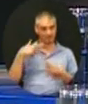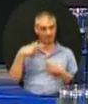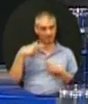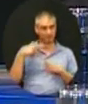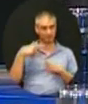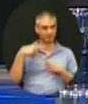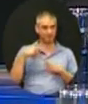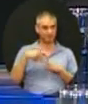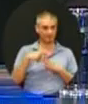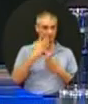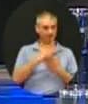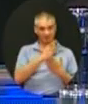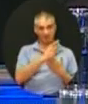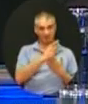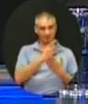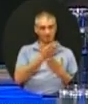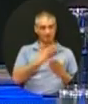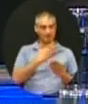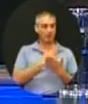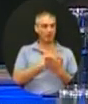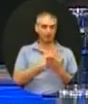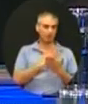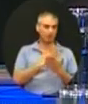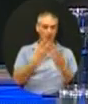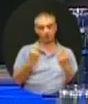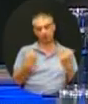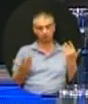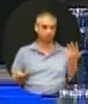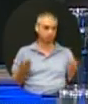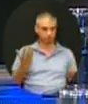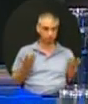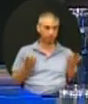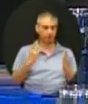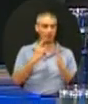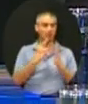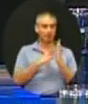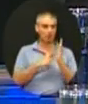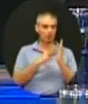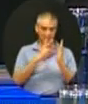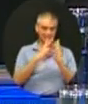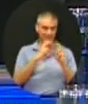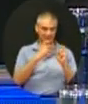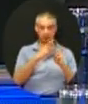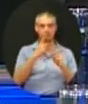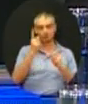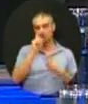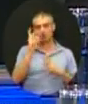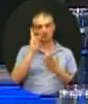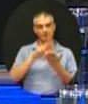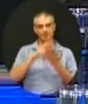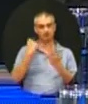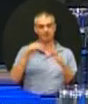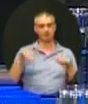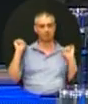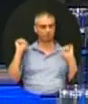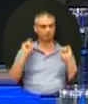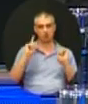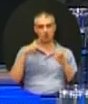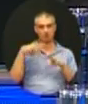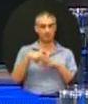בשלב שסר הפנים כבר היה מקבל את ההחלטה לטוב ולרע כלפי חייקה עירונית אז יכול להיות שבצ ה נמנה